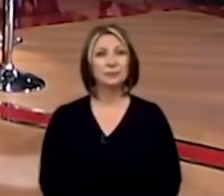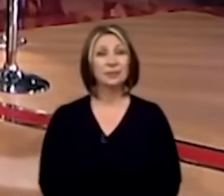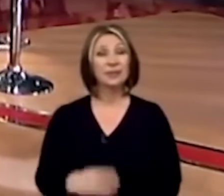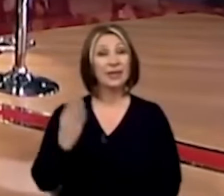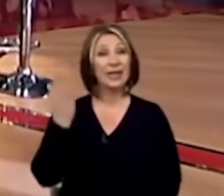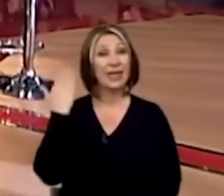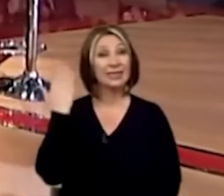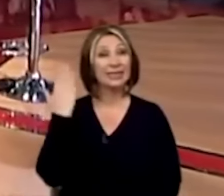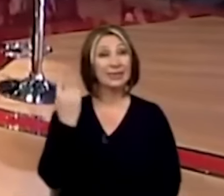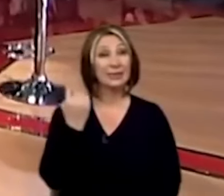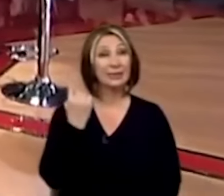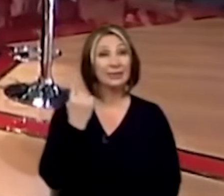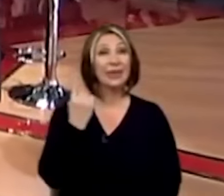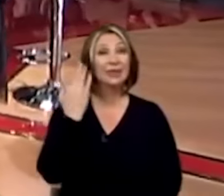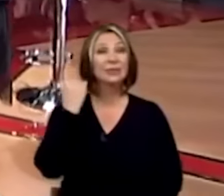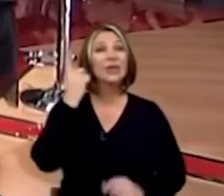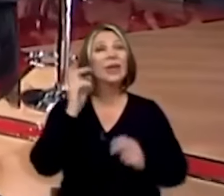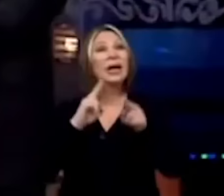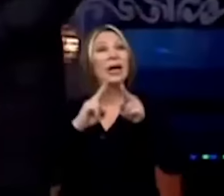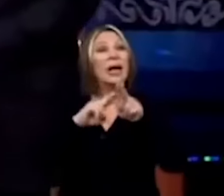Eski bir? Eski kabile